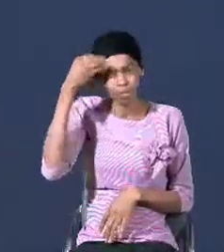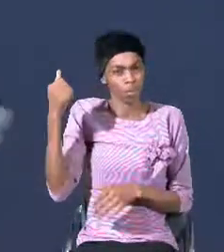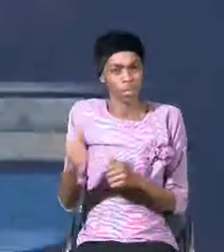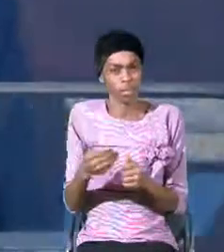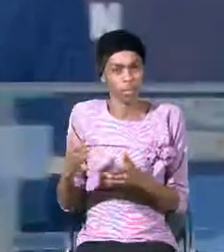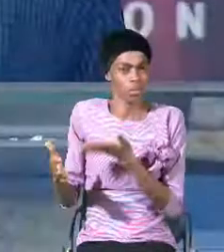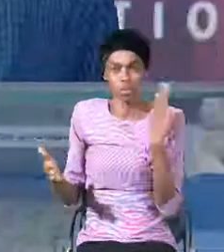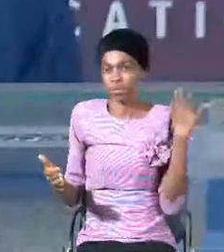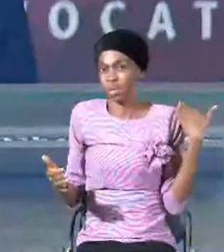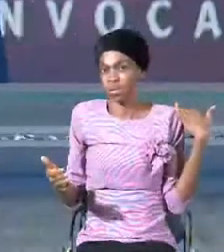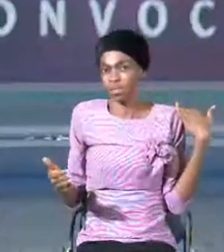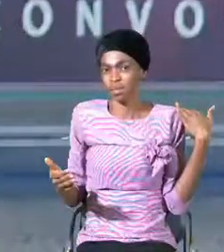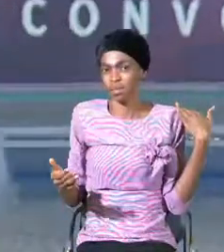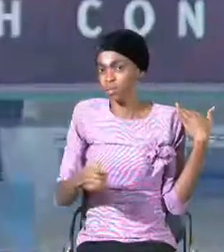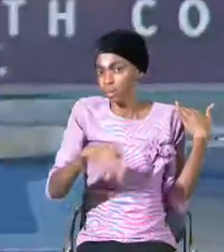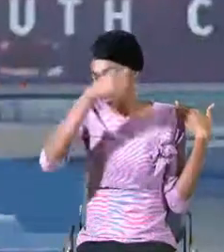oublie tout ce qui est,